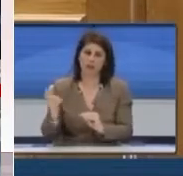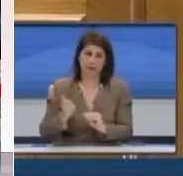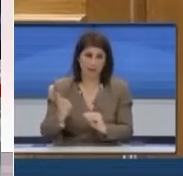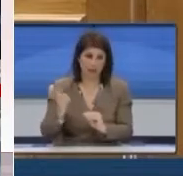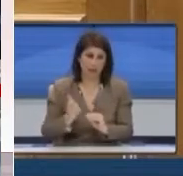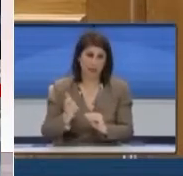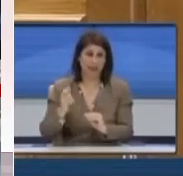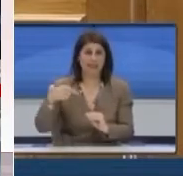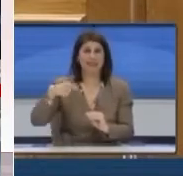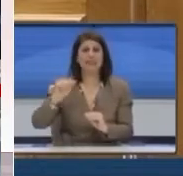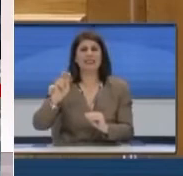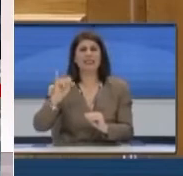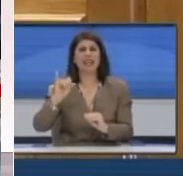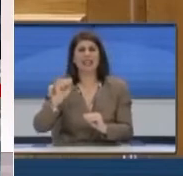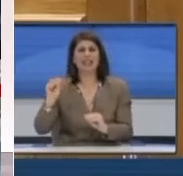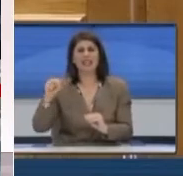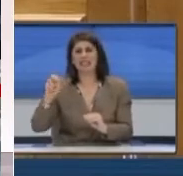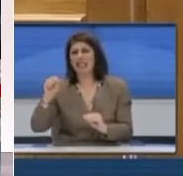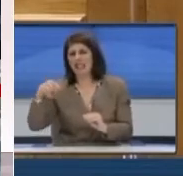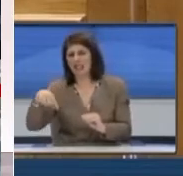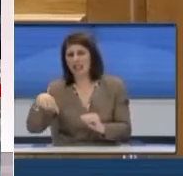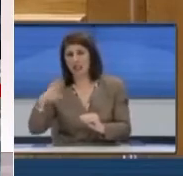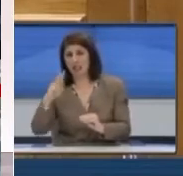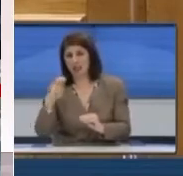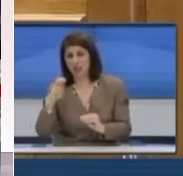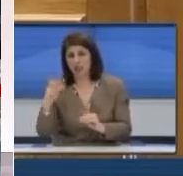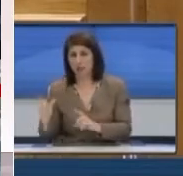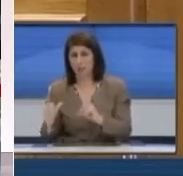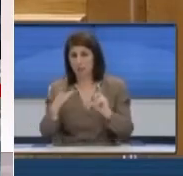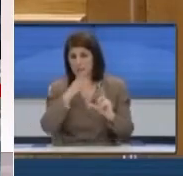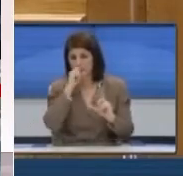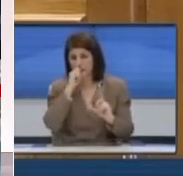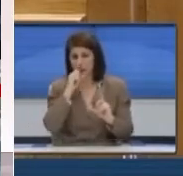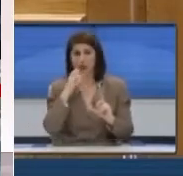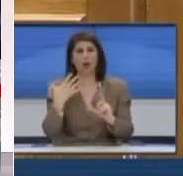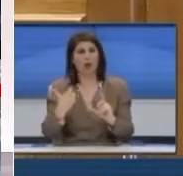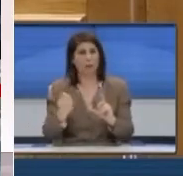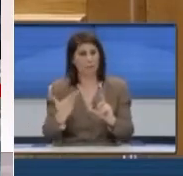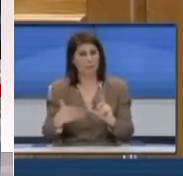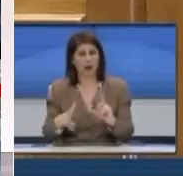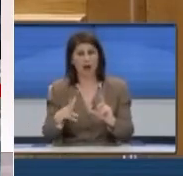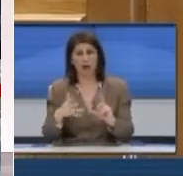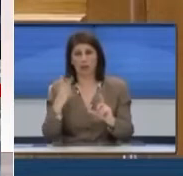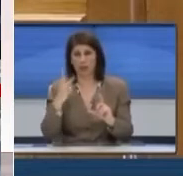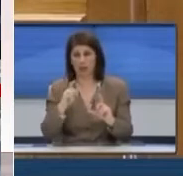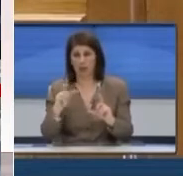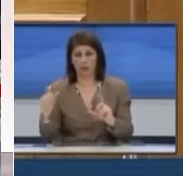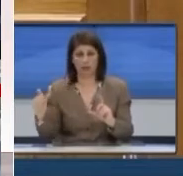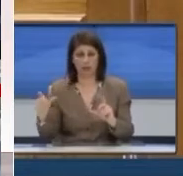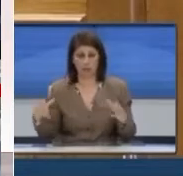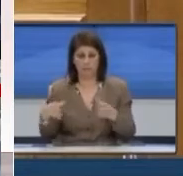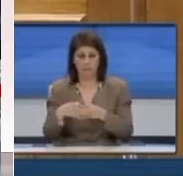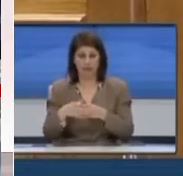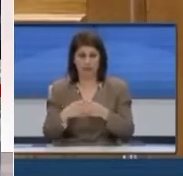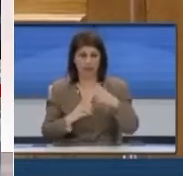χάθηκε η μεγάλη ευκαιρία να προστατευτούν οι πολίτες, να βγει η Ελλάδα νικήτρια, σώζοντας ανθρώπους, κρατώντας επιχειρήσεις ζωντανές και